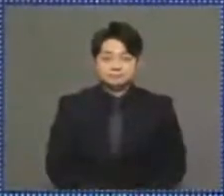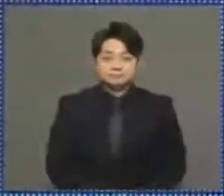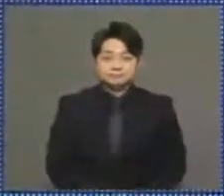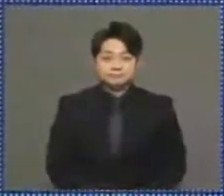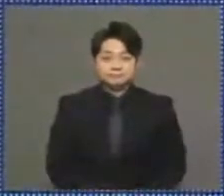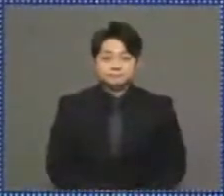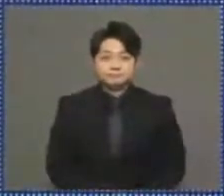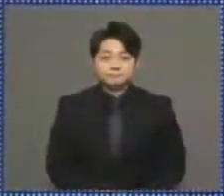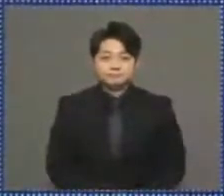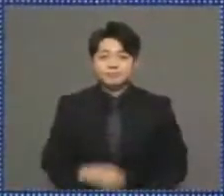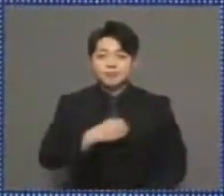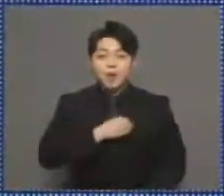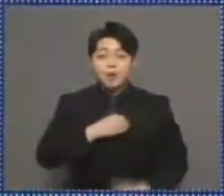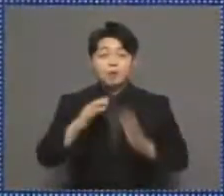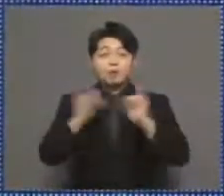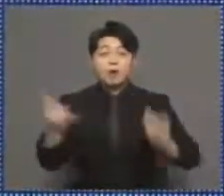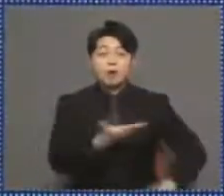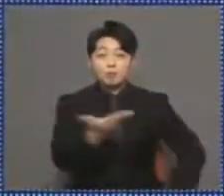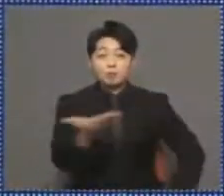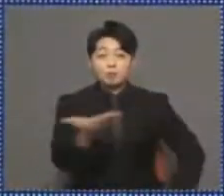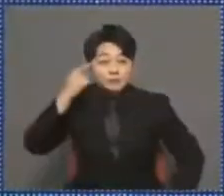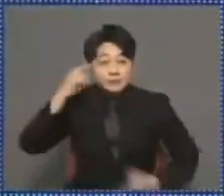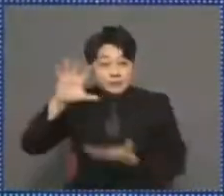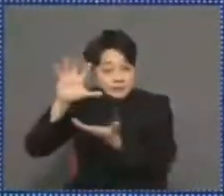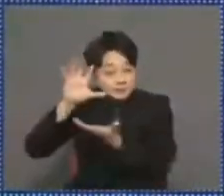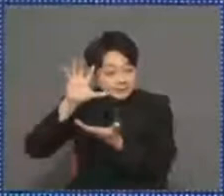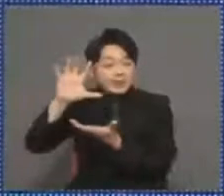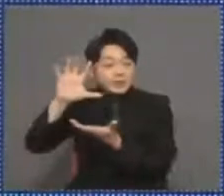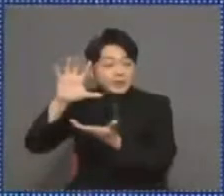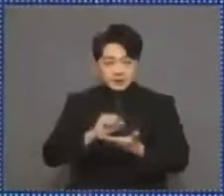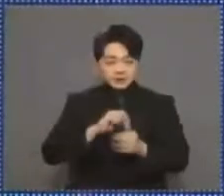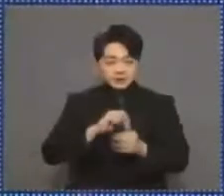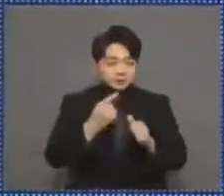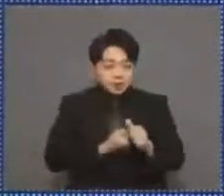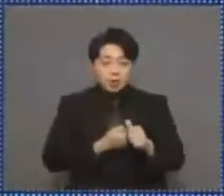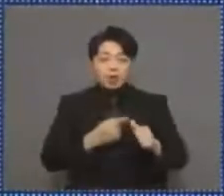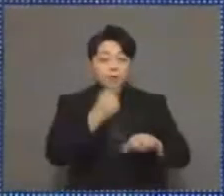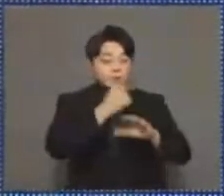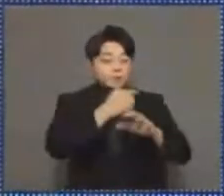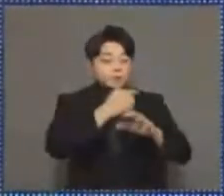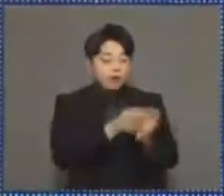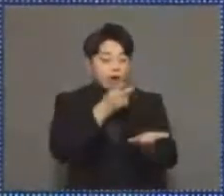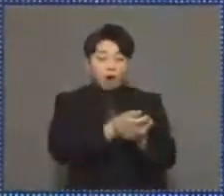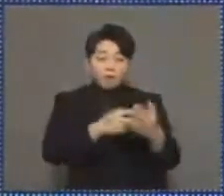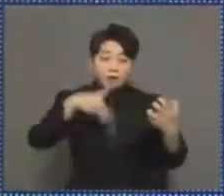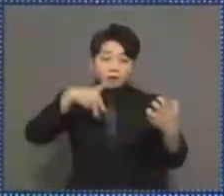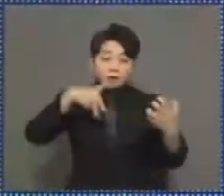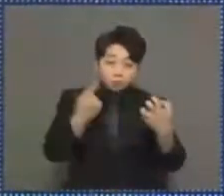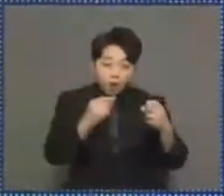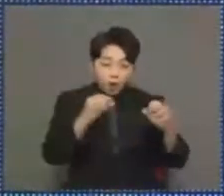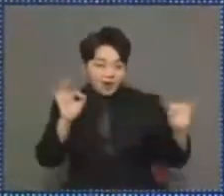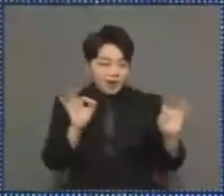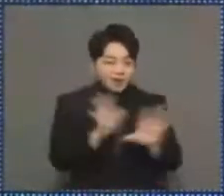우리 당원들의 뜻을 물어 당원 80조 폐기 여부를 결정하겠습니다.